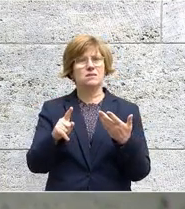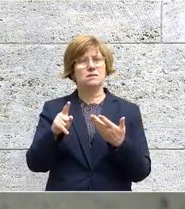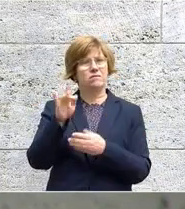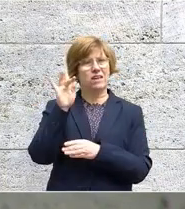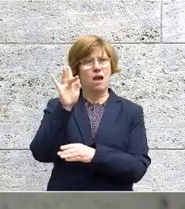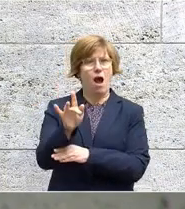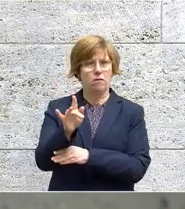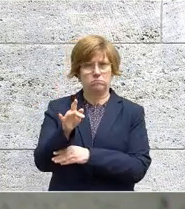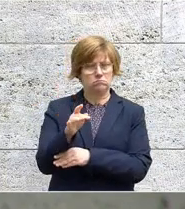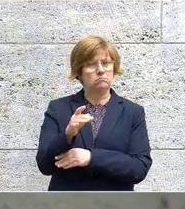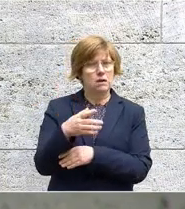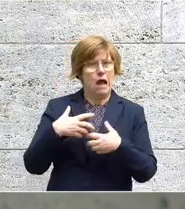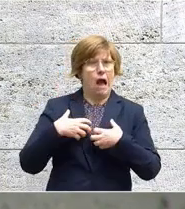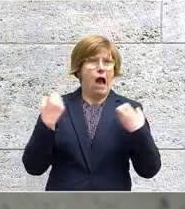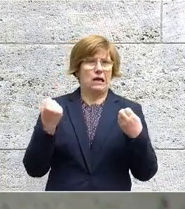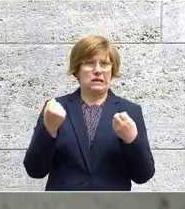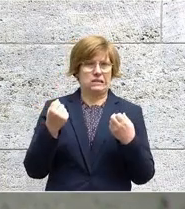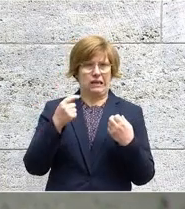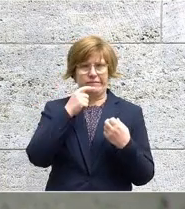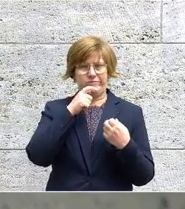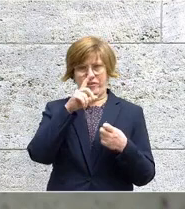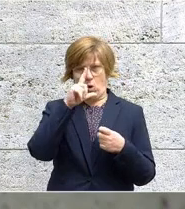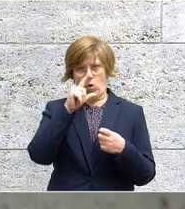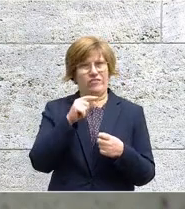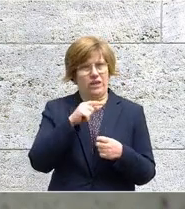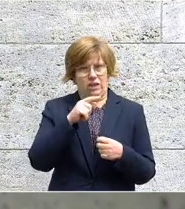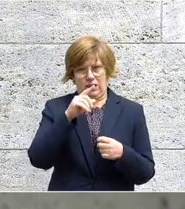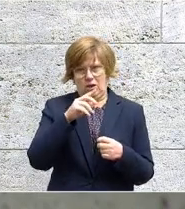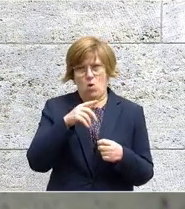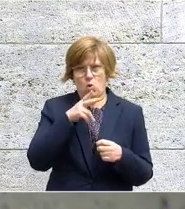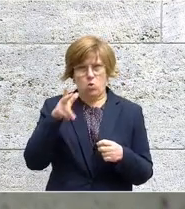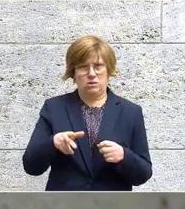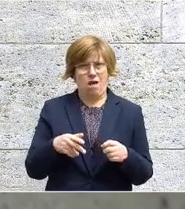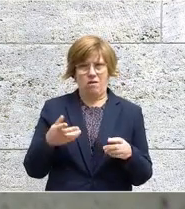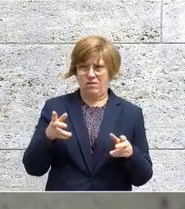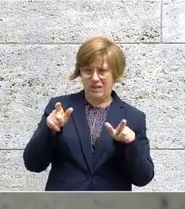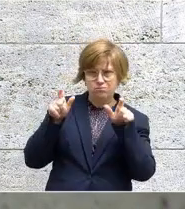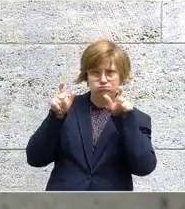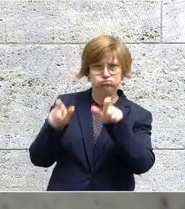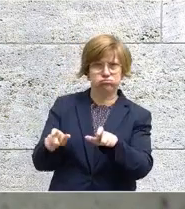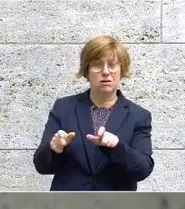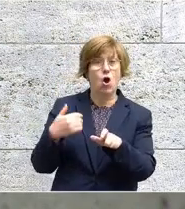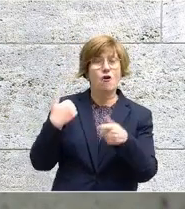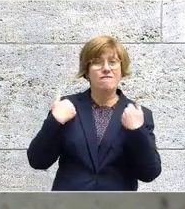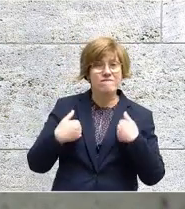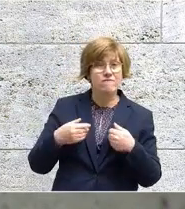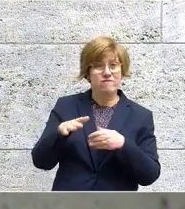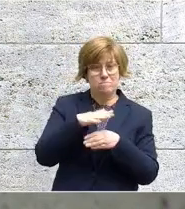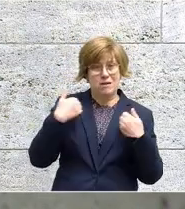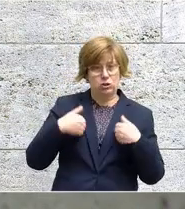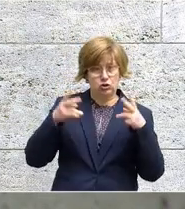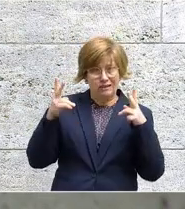wie es gegen ein aggressives Russland nötig ist, dass das Völker- und Menschenrecht mit Füßen tritt.